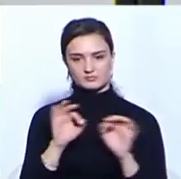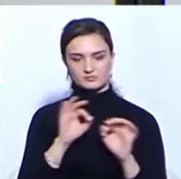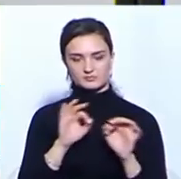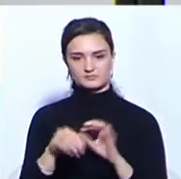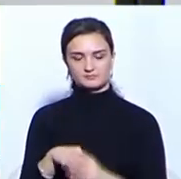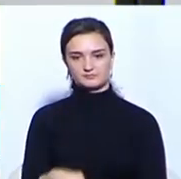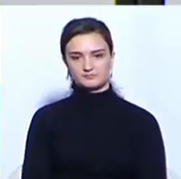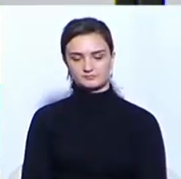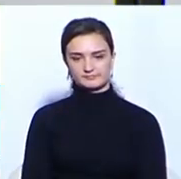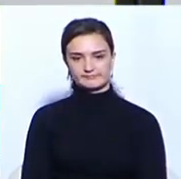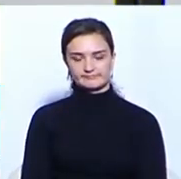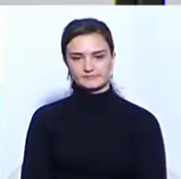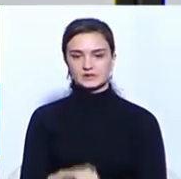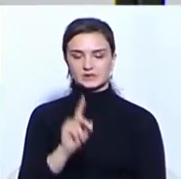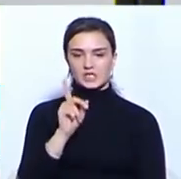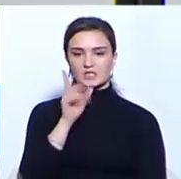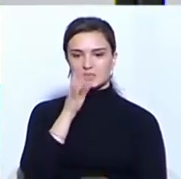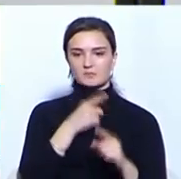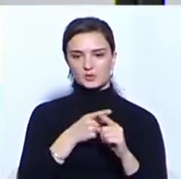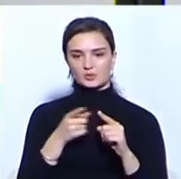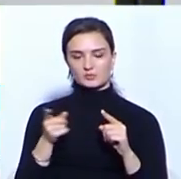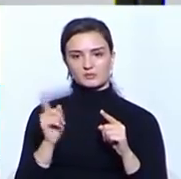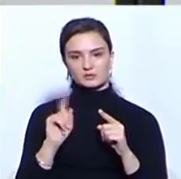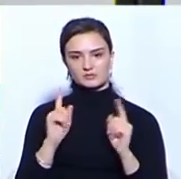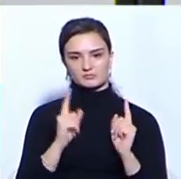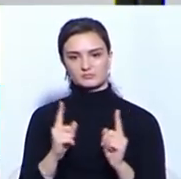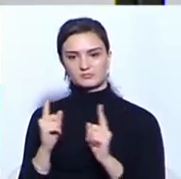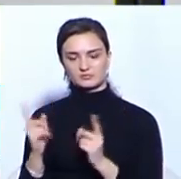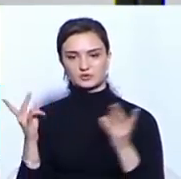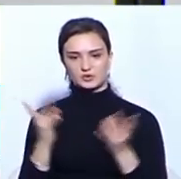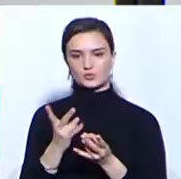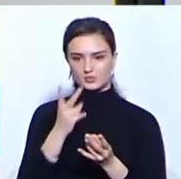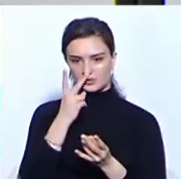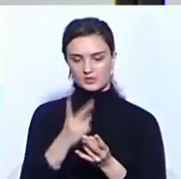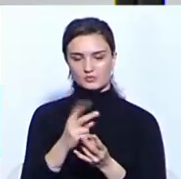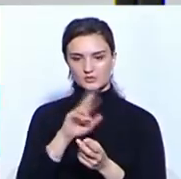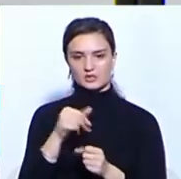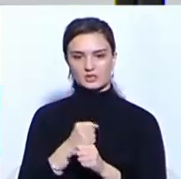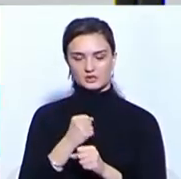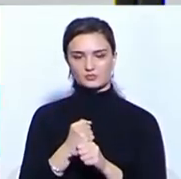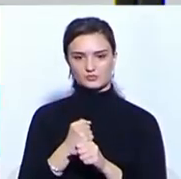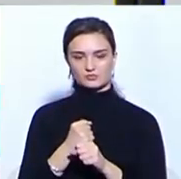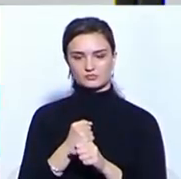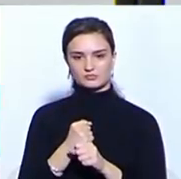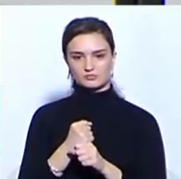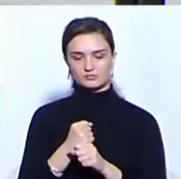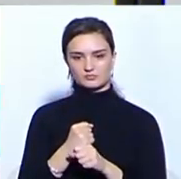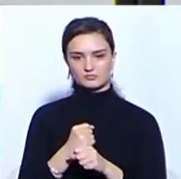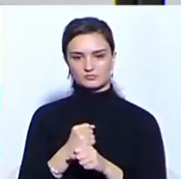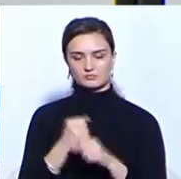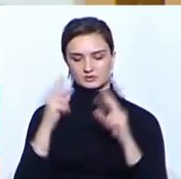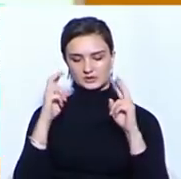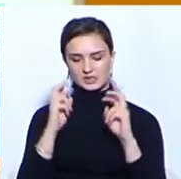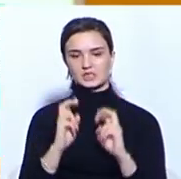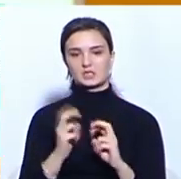ყელზე. ესე იგი, რაღაცა პერიოდებით, რაღაცა ინტერვალებით საჭირო არის, რომ ენახოს და გაიკეთოს პაპტესტი,